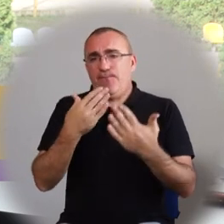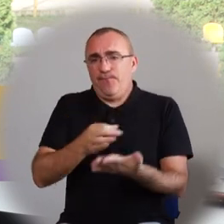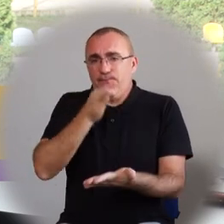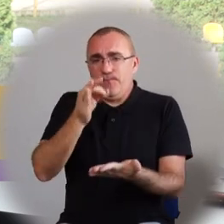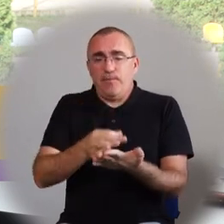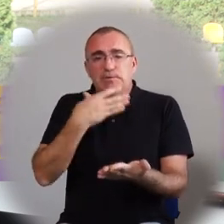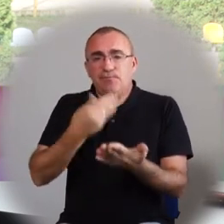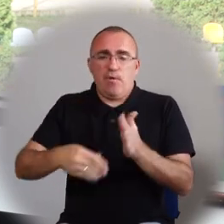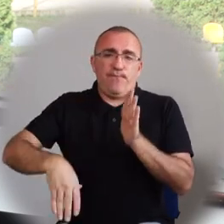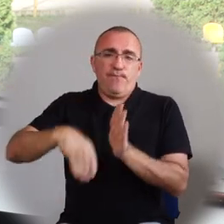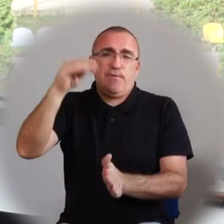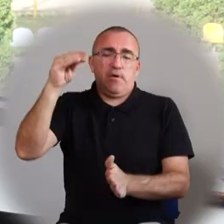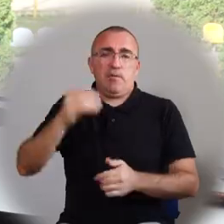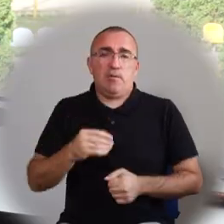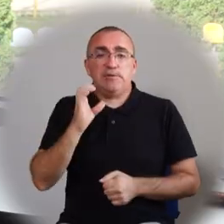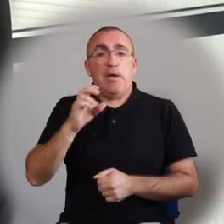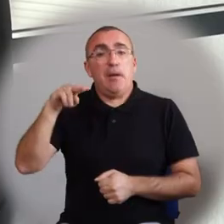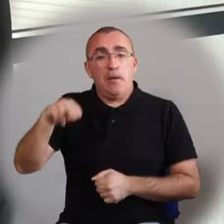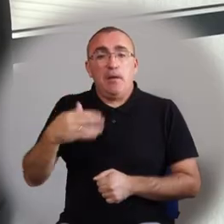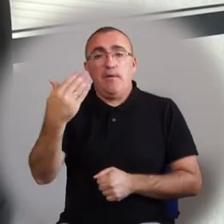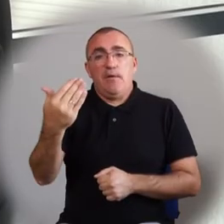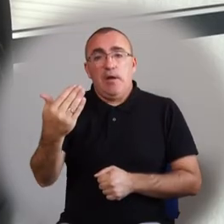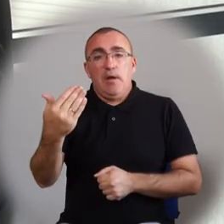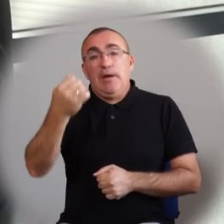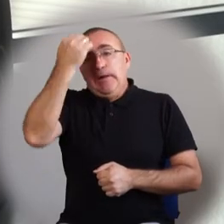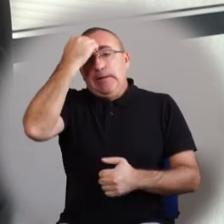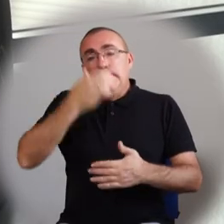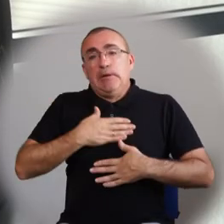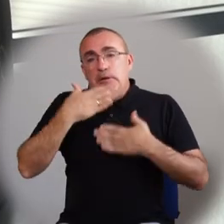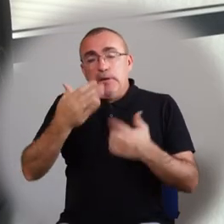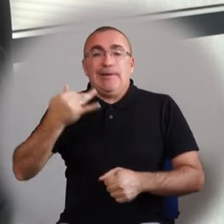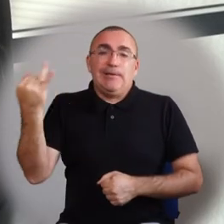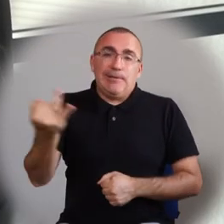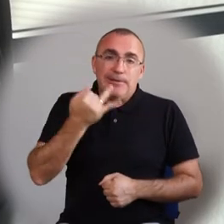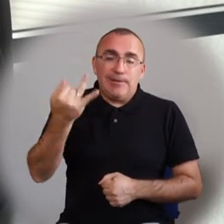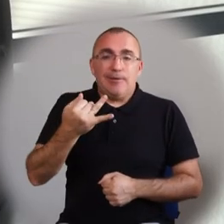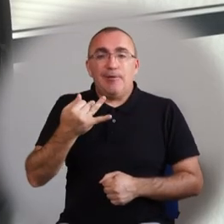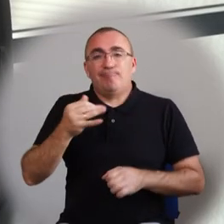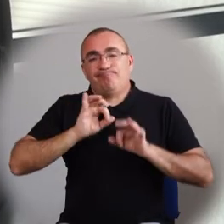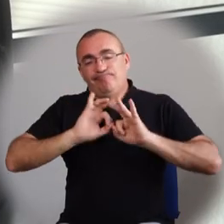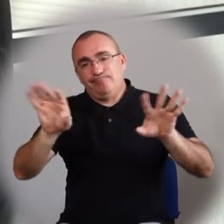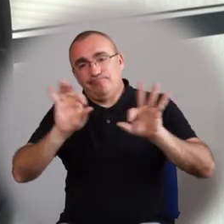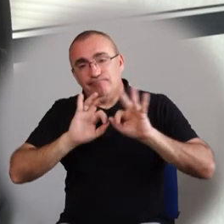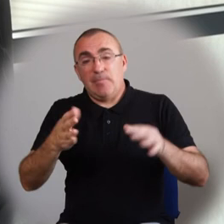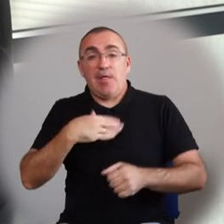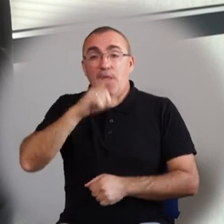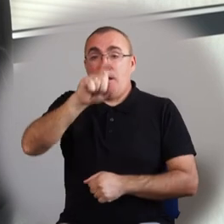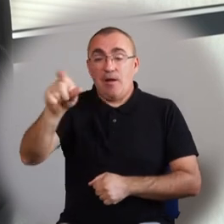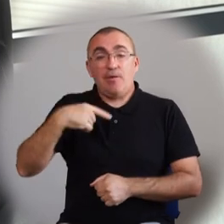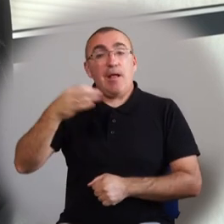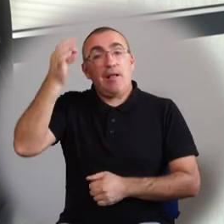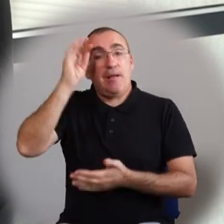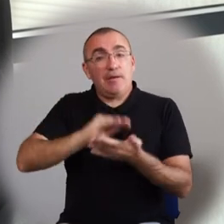вибір і нести відповідальність за свій вибір. Сергію Петровичу, я вам дякую за цікаві і змістовні